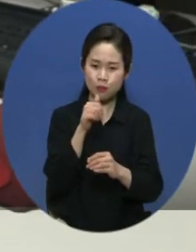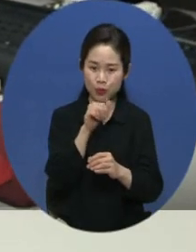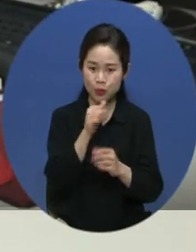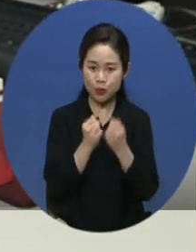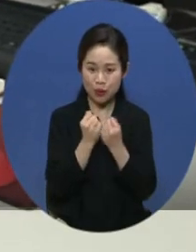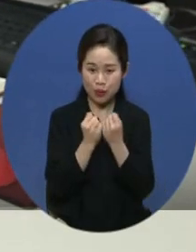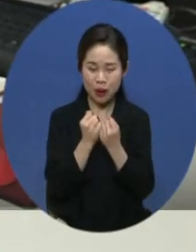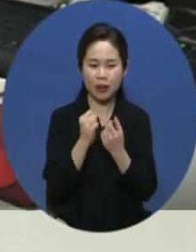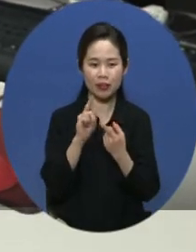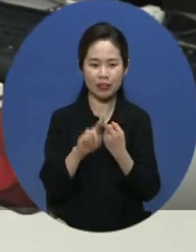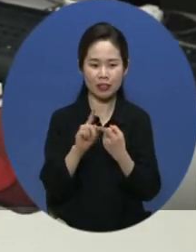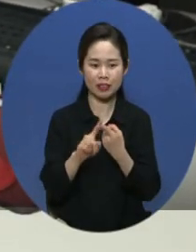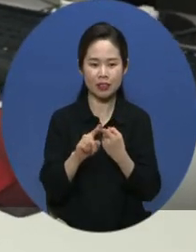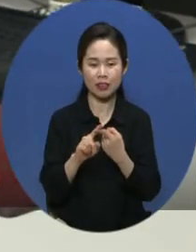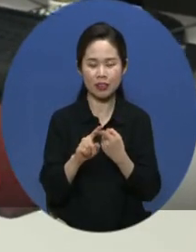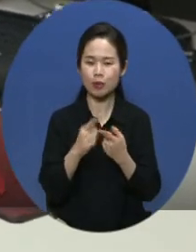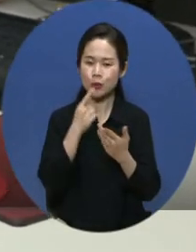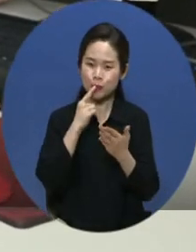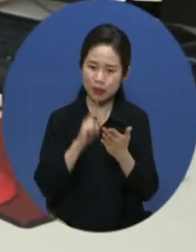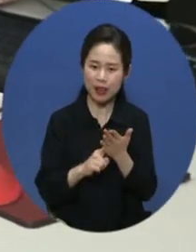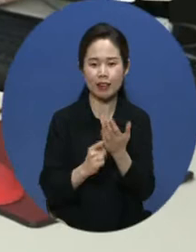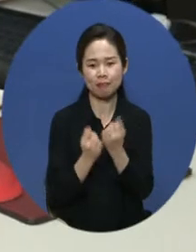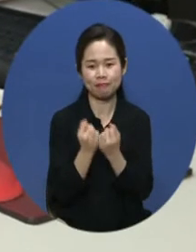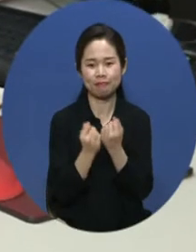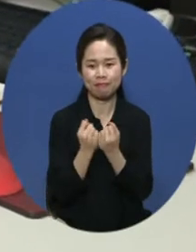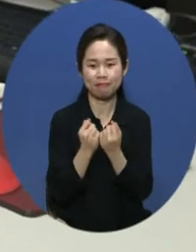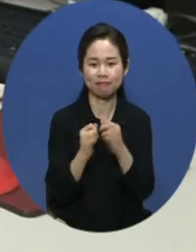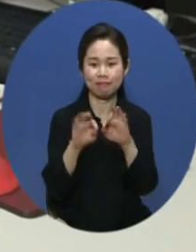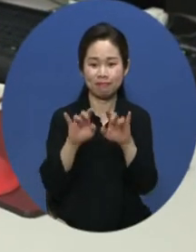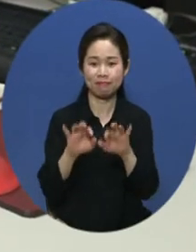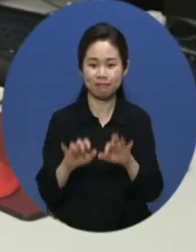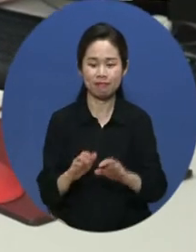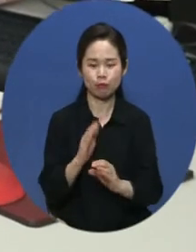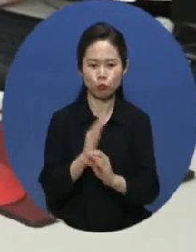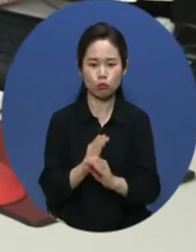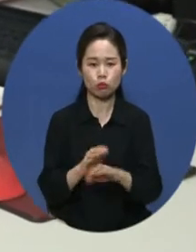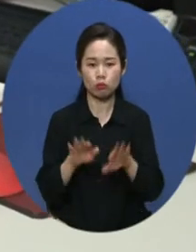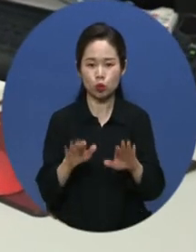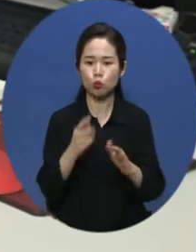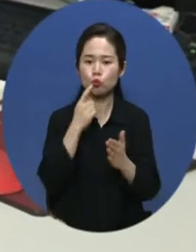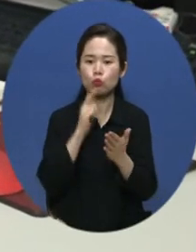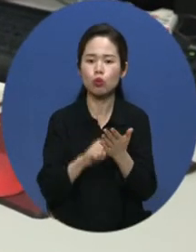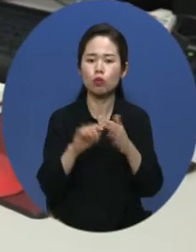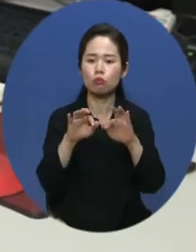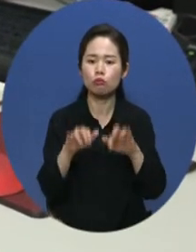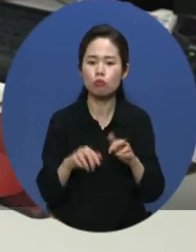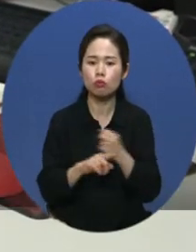있습니다. 그렇게 쉬운 글로 작성해야 하는 이유가 있나요?